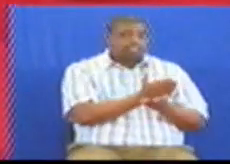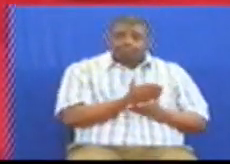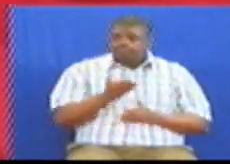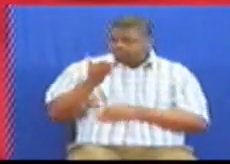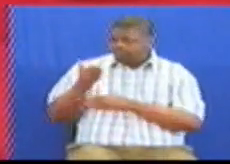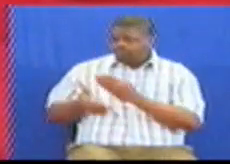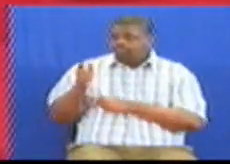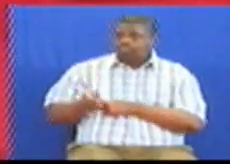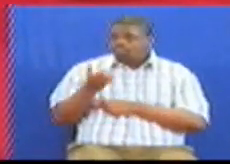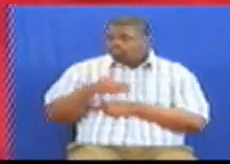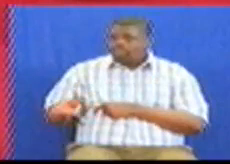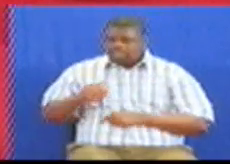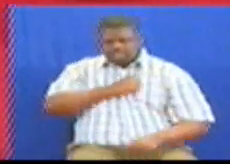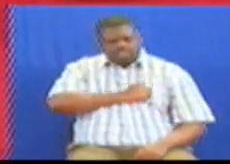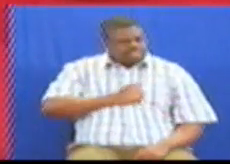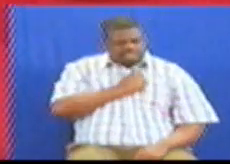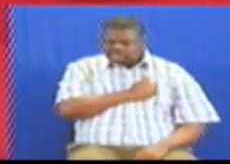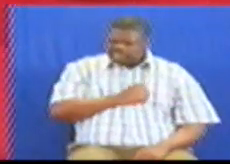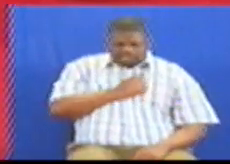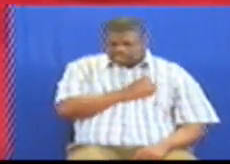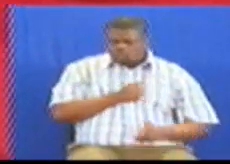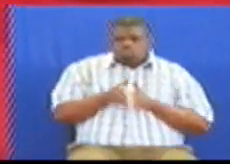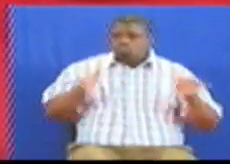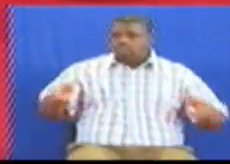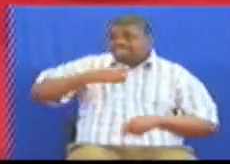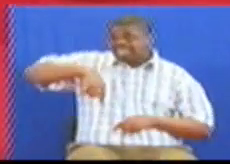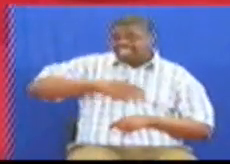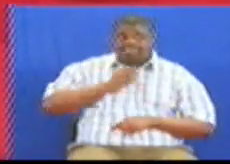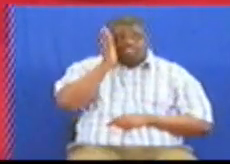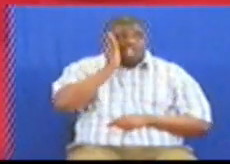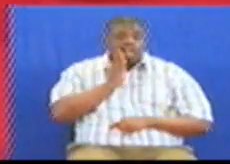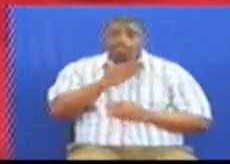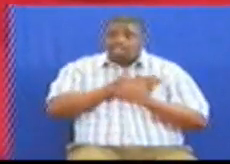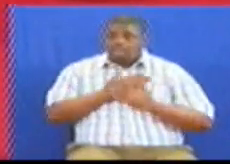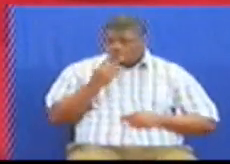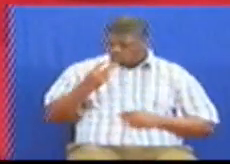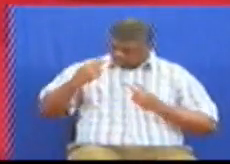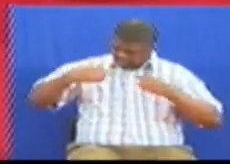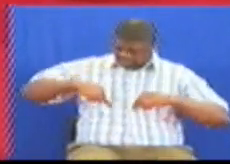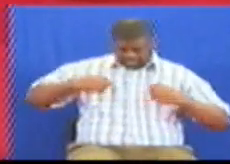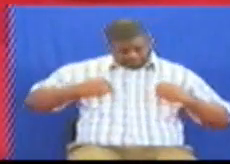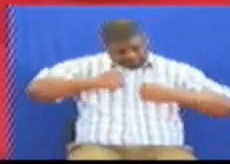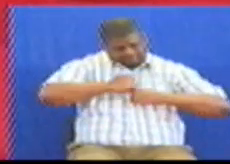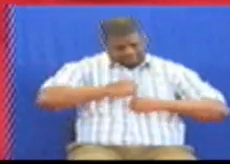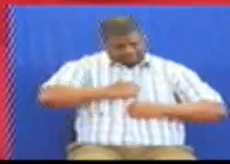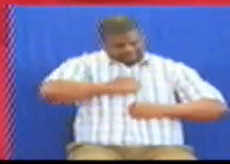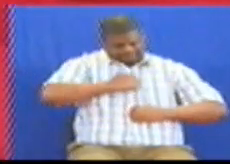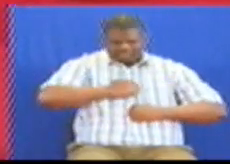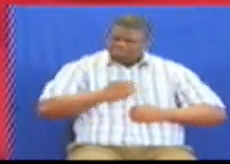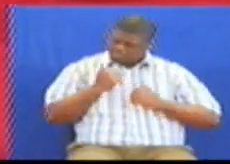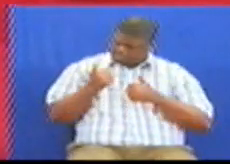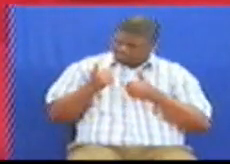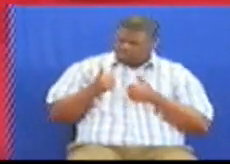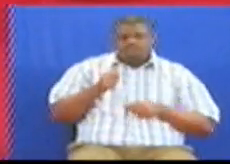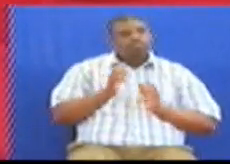makubwa. Sisi wengine vijana jengo hili bado tunalipenda, panaona visuti vinatupendeza. Mheshimiwa naibu spika, nimuombe sana kakaangu alifanyie